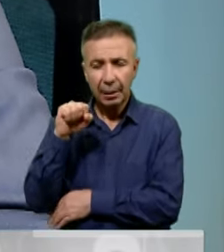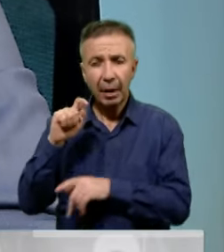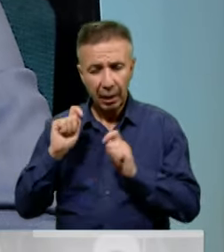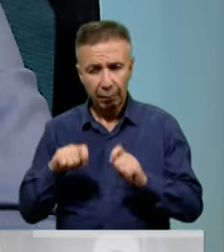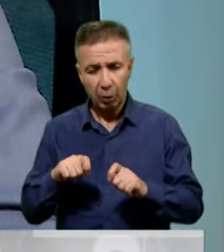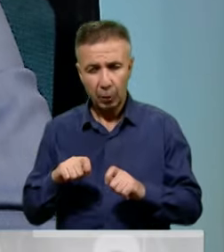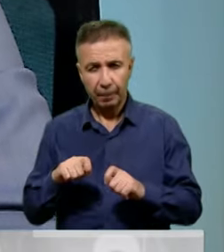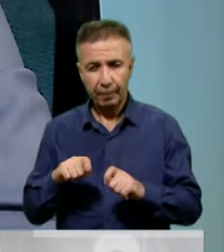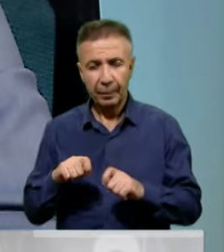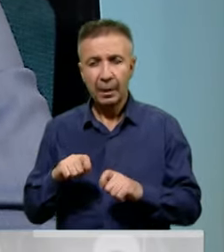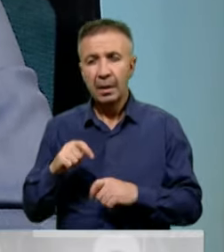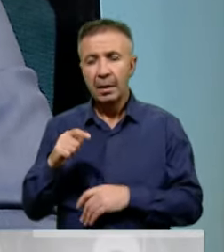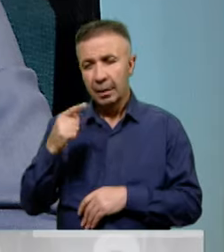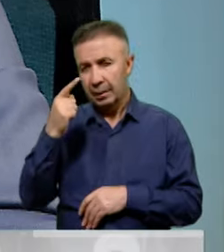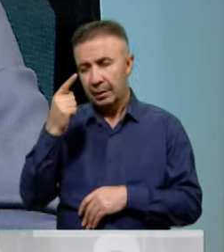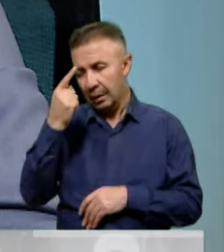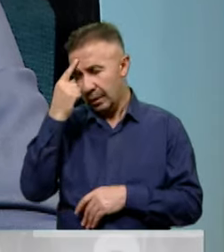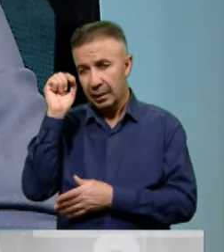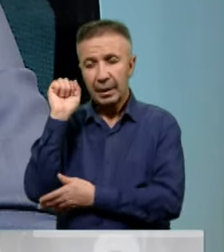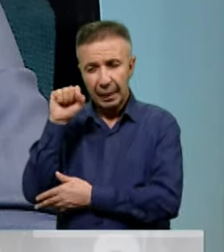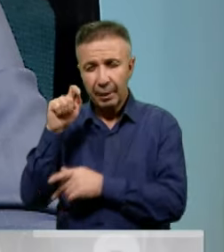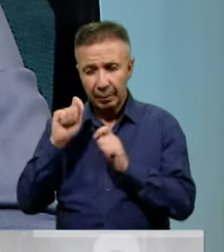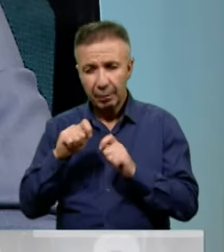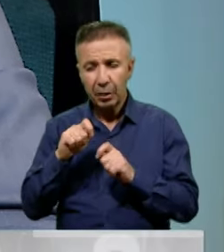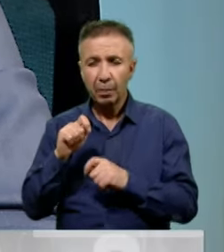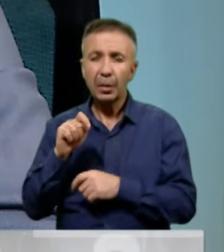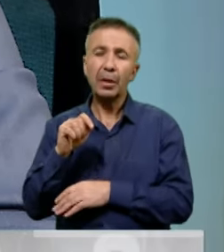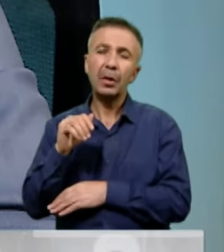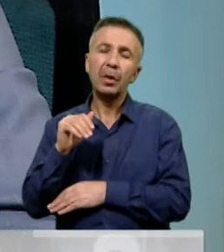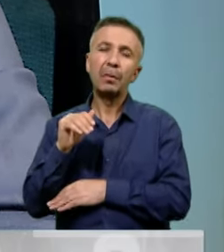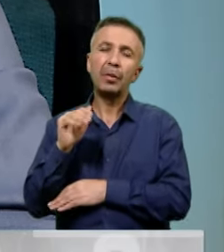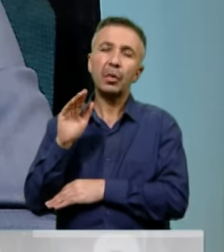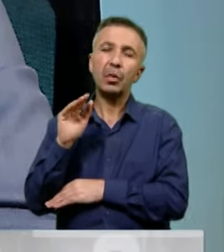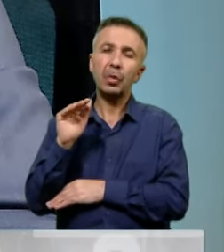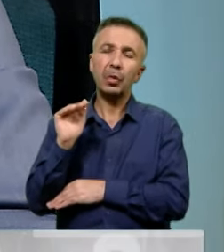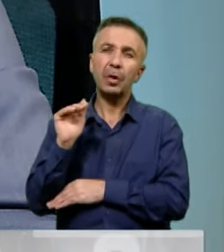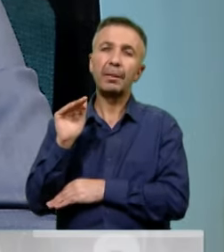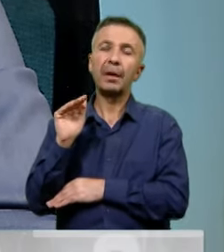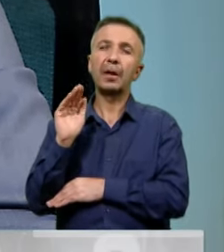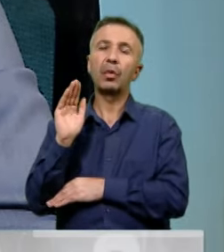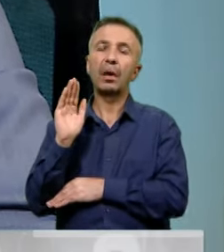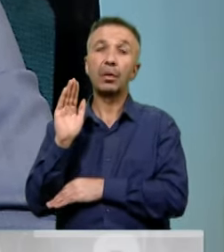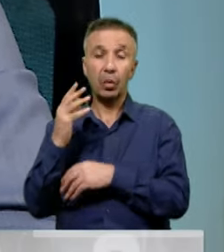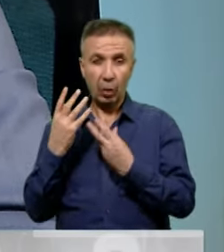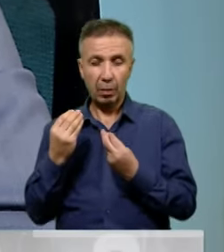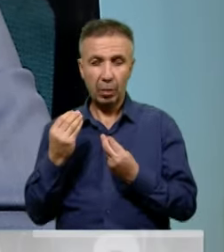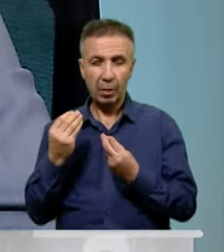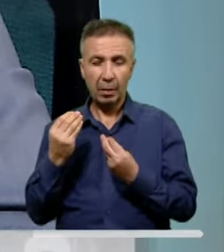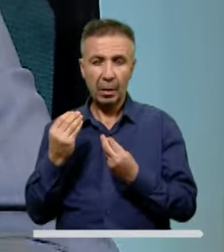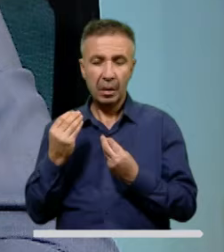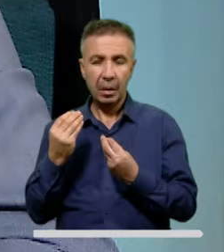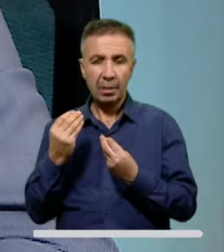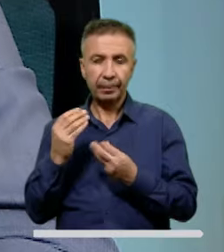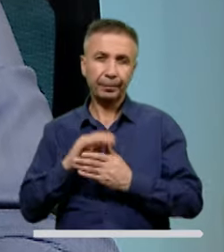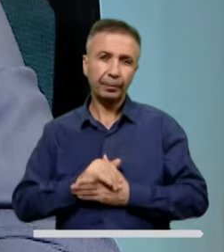Secdesini ima ile yaptığı zaman burada rükudan biraz daha yukarıdaymış gibi oluyor. Burada kişi ima pozisyonuna